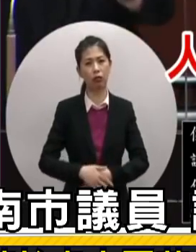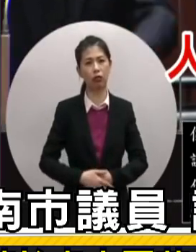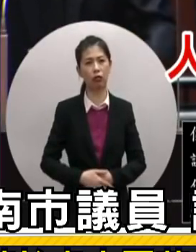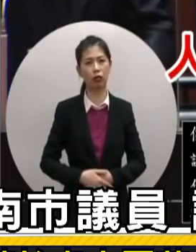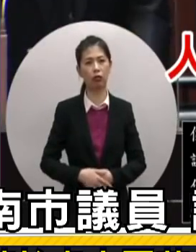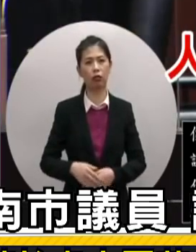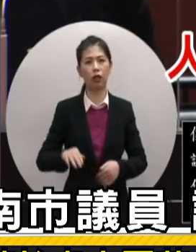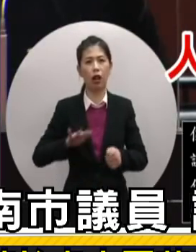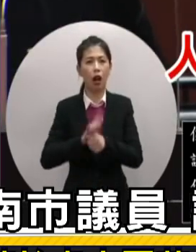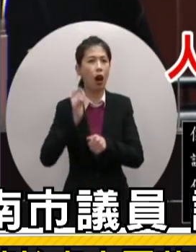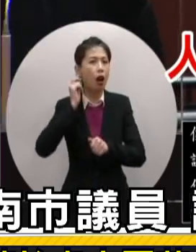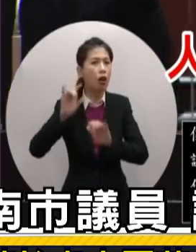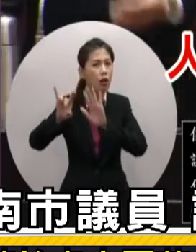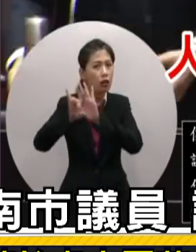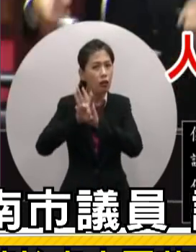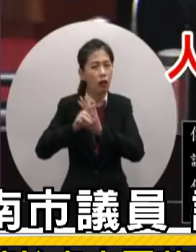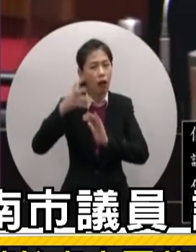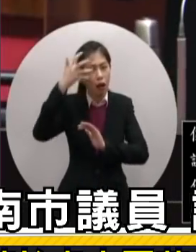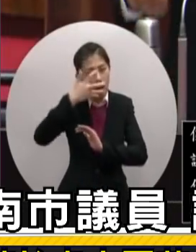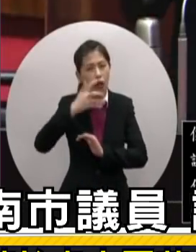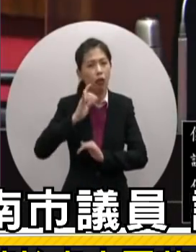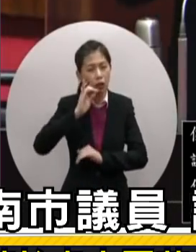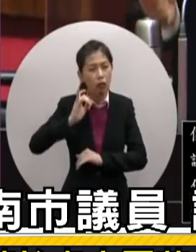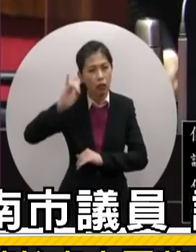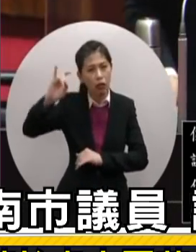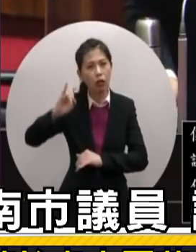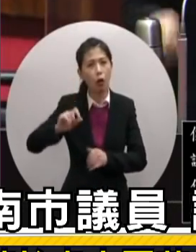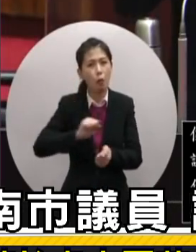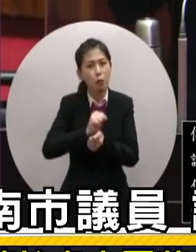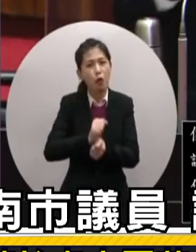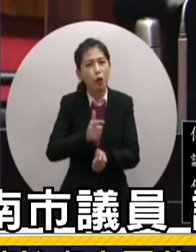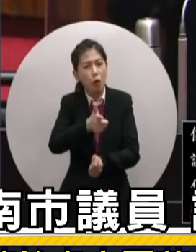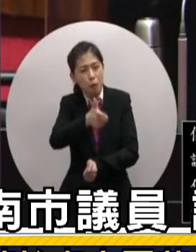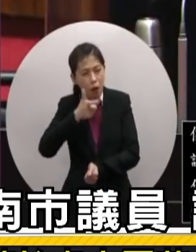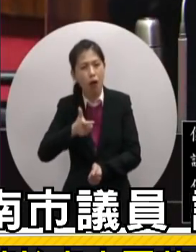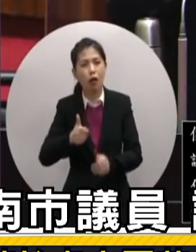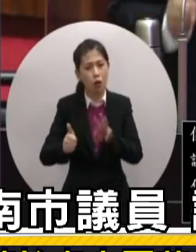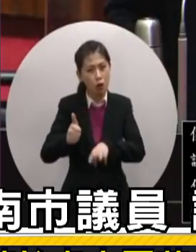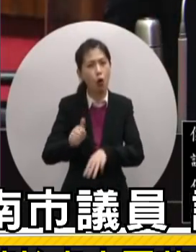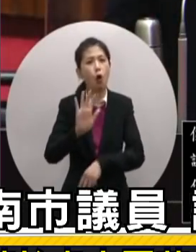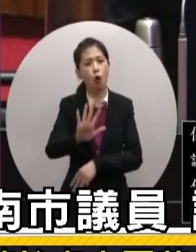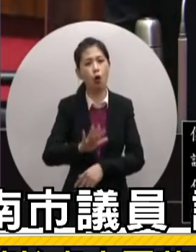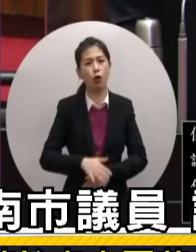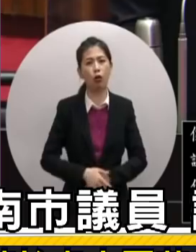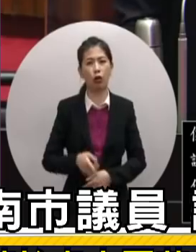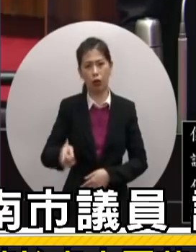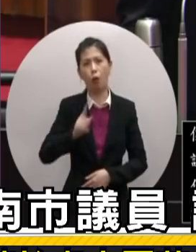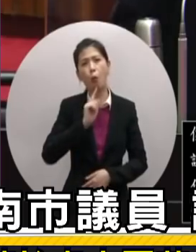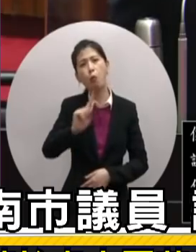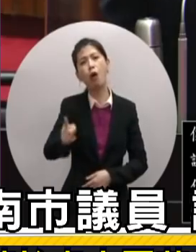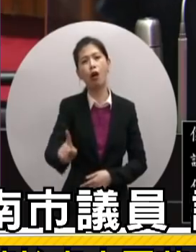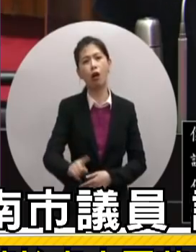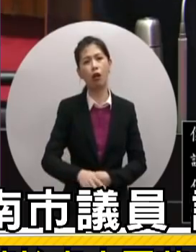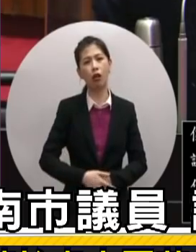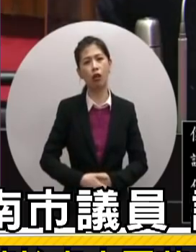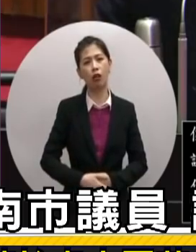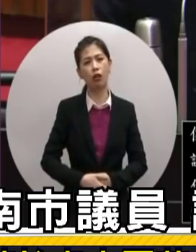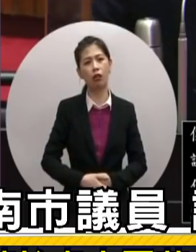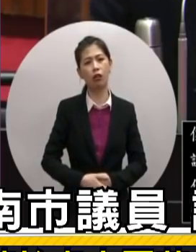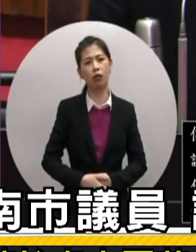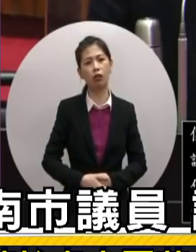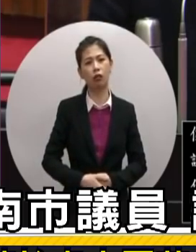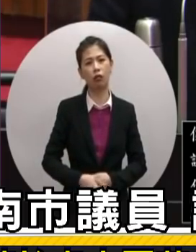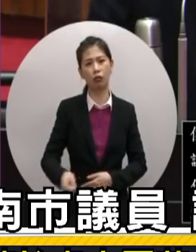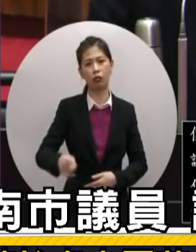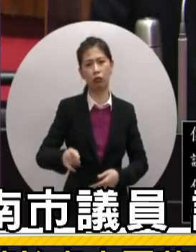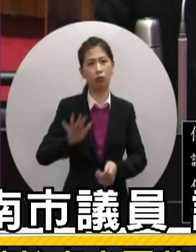卒，勇气可嘉，可是勇气不能打胜仗。这个时候林辉煌，你们当你们要说今日我